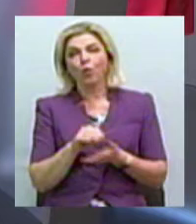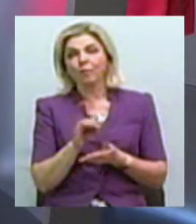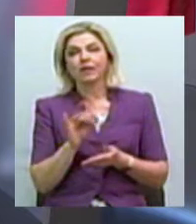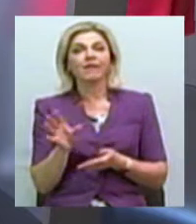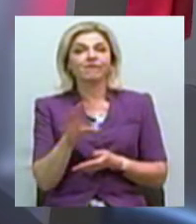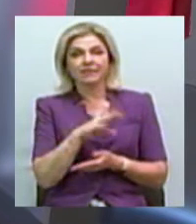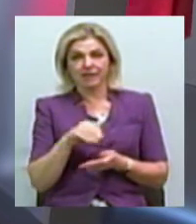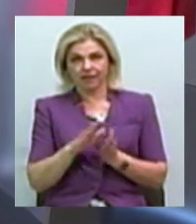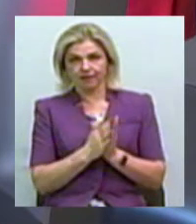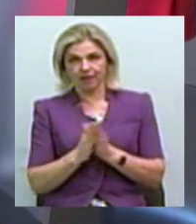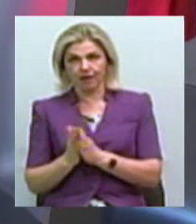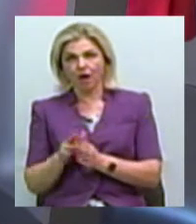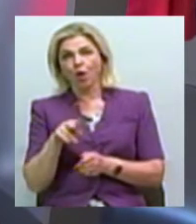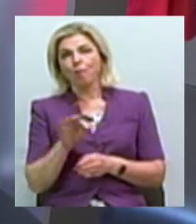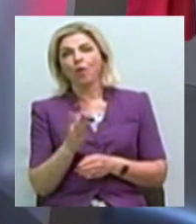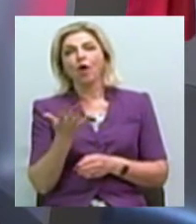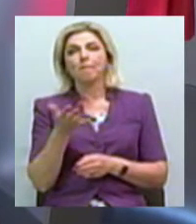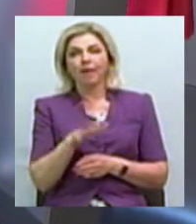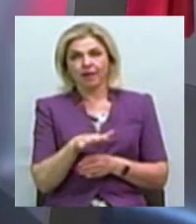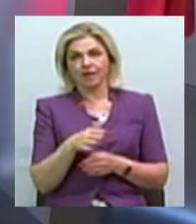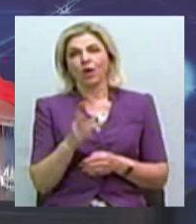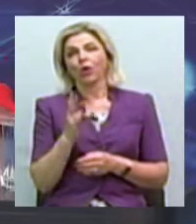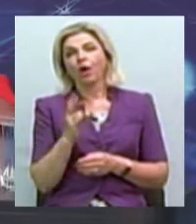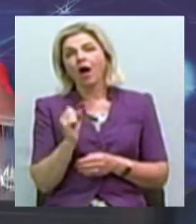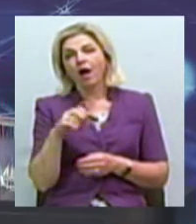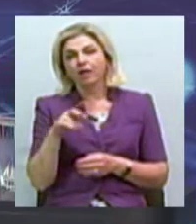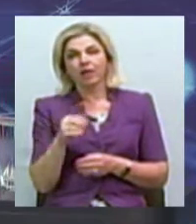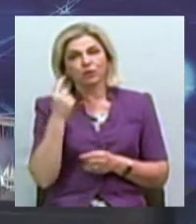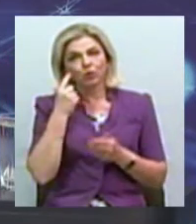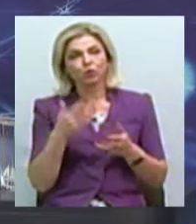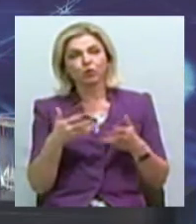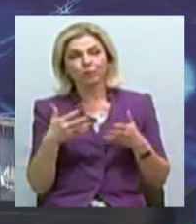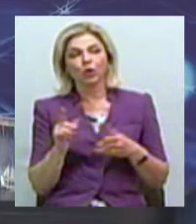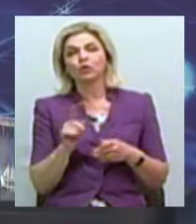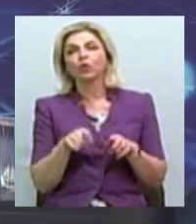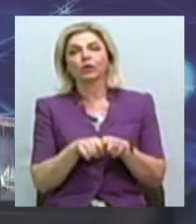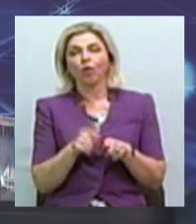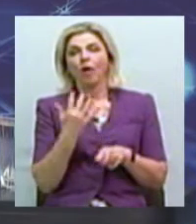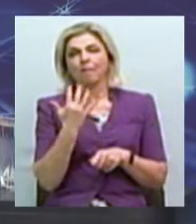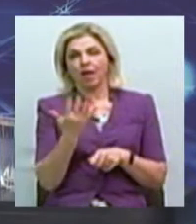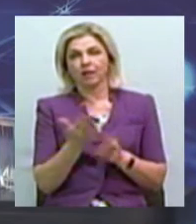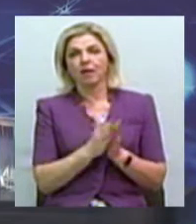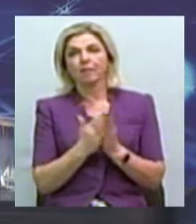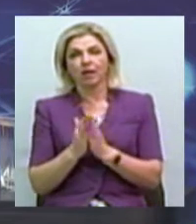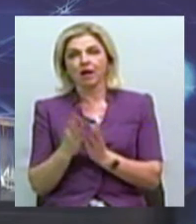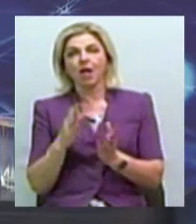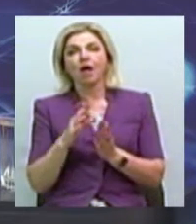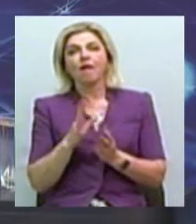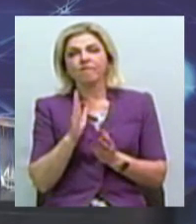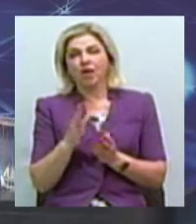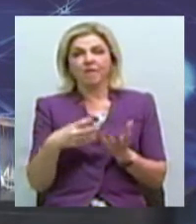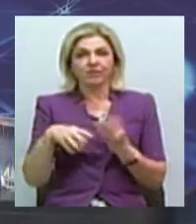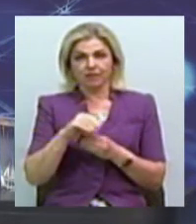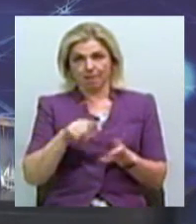книги, там, ну, скажімо, по 5 примірників. Але ж, ну, зрозуміло, що таке 5 примірників в межах всього міста?